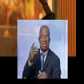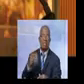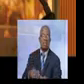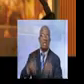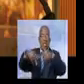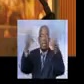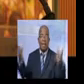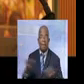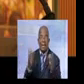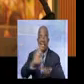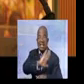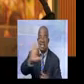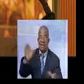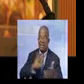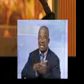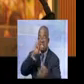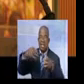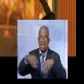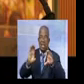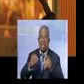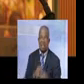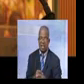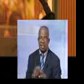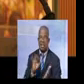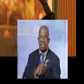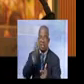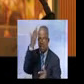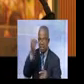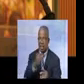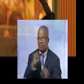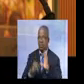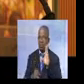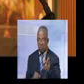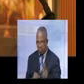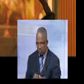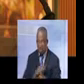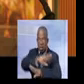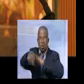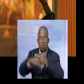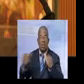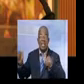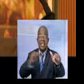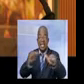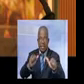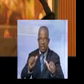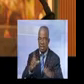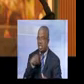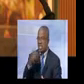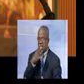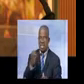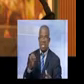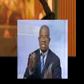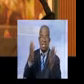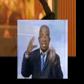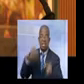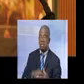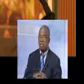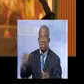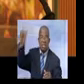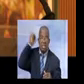de surveillance pour son engagement et à lui renouveler le soutien de tous les acteurs de la lutte en Côte d'Ivoire.